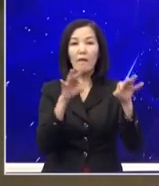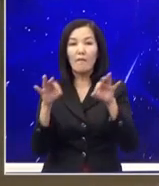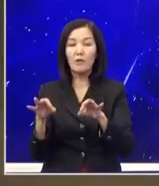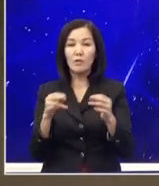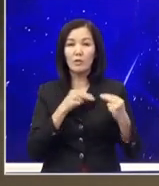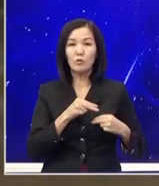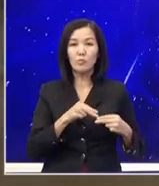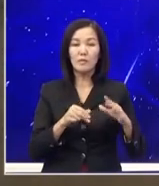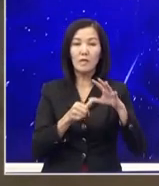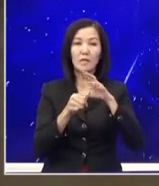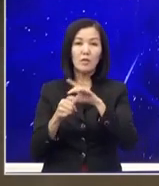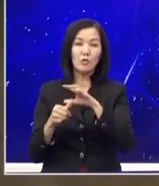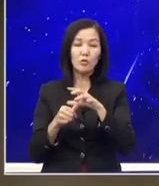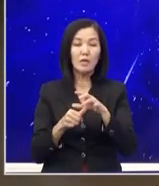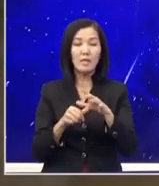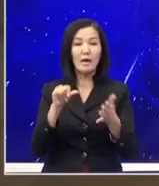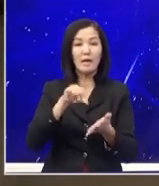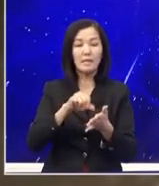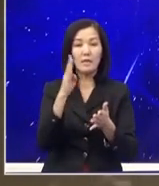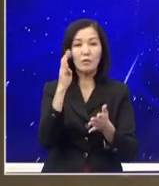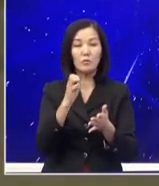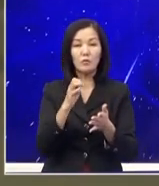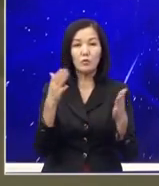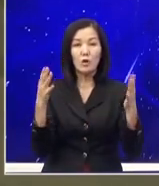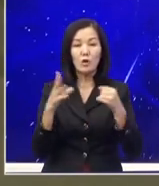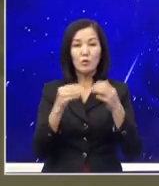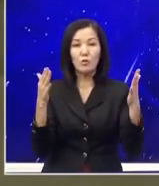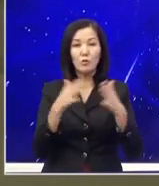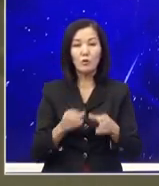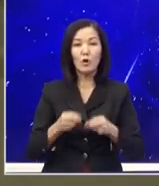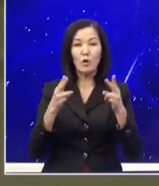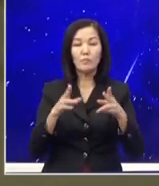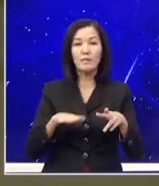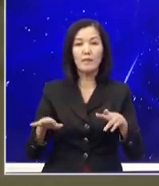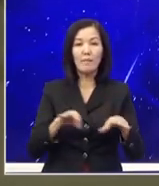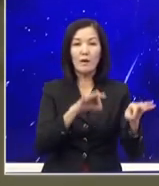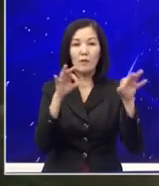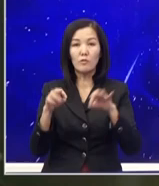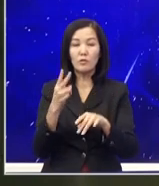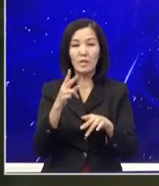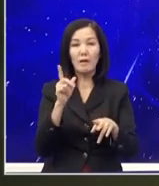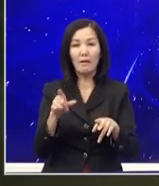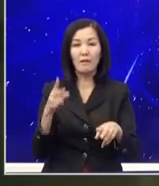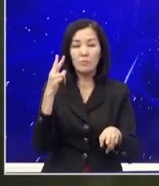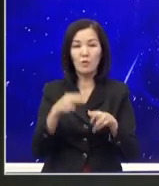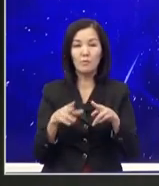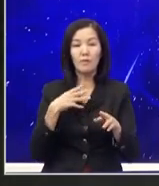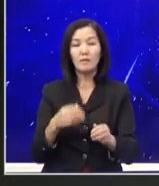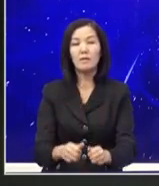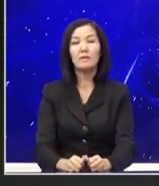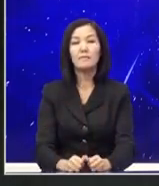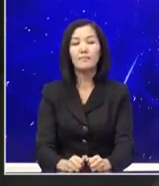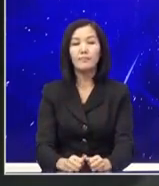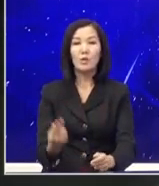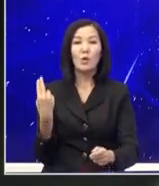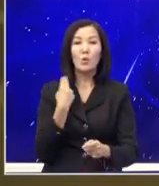жұмыстарына тікұшақтар да тартылған. 400-ге жуық тұрғын үй қауіпсіз аймаққа көшірілді. Тағы екі адам із-түссіз жоғалып кеткен.